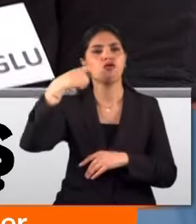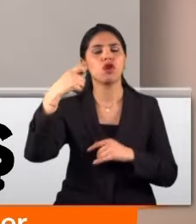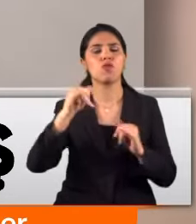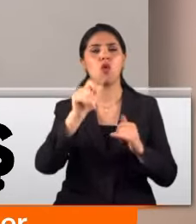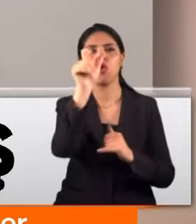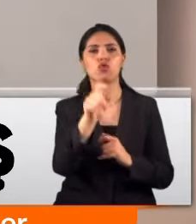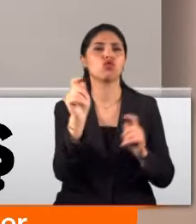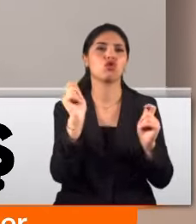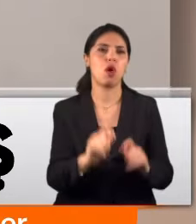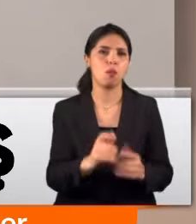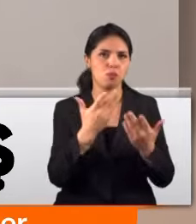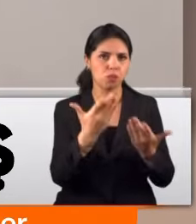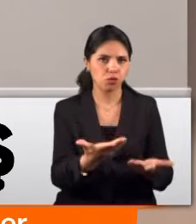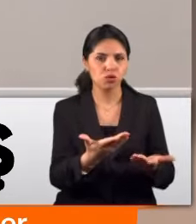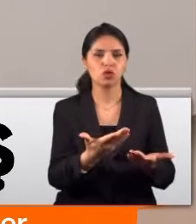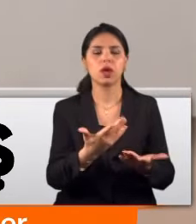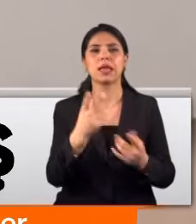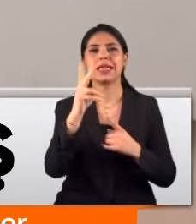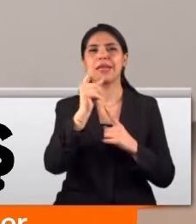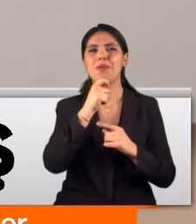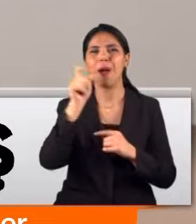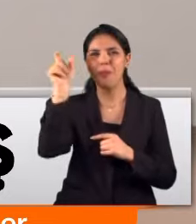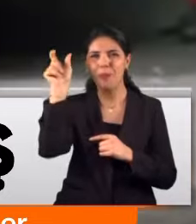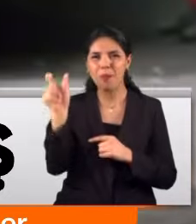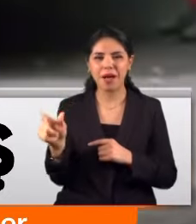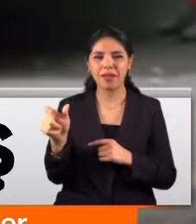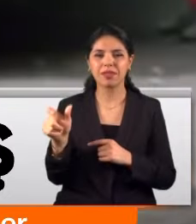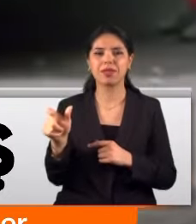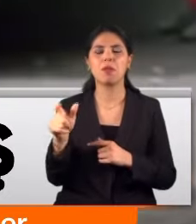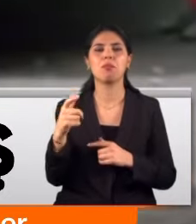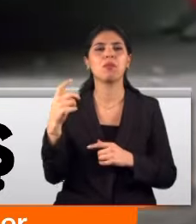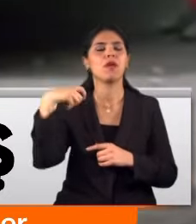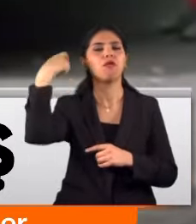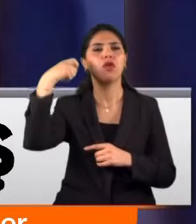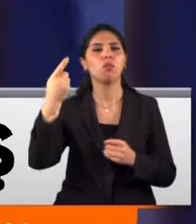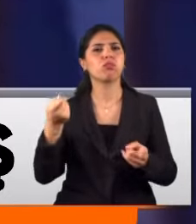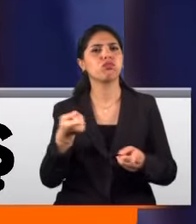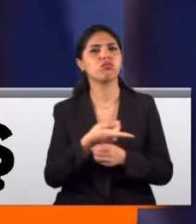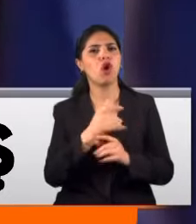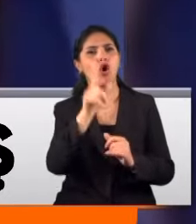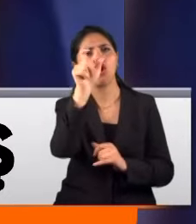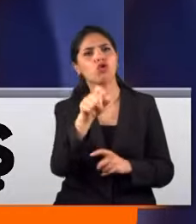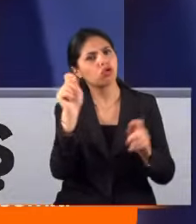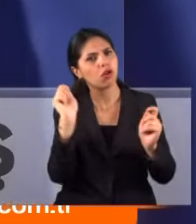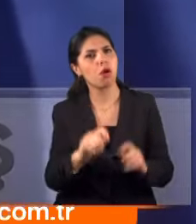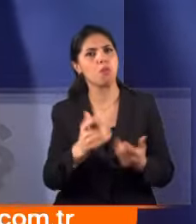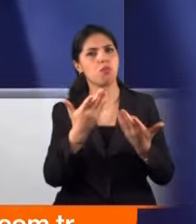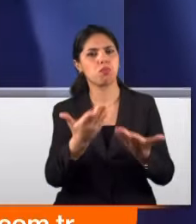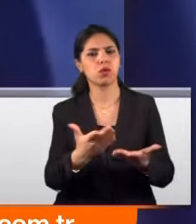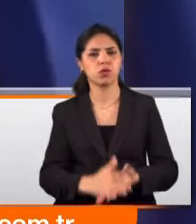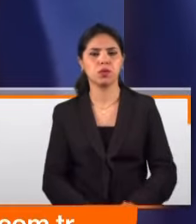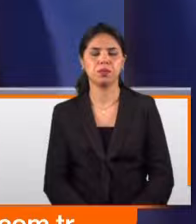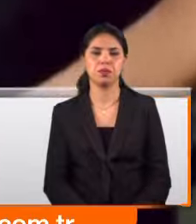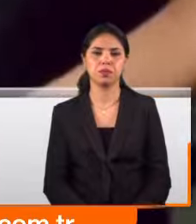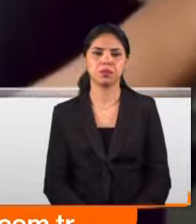ortaya çıktı. Orancı, İbrahim Tatlıses'in Aşıksın, Yorgun, Sarhoş, Yalan isimli filmlerinde figüran olarak